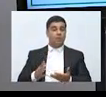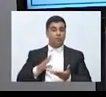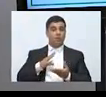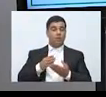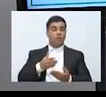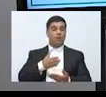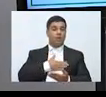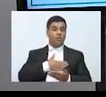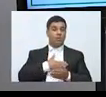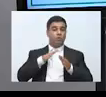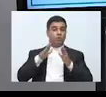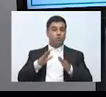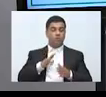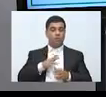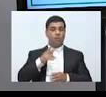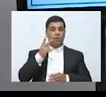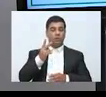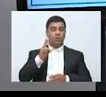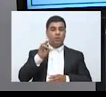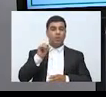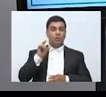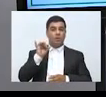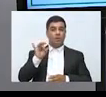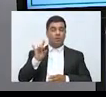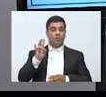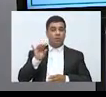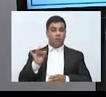Qalbingga joylabsan ikki nahrni.